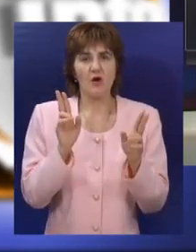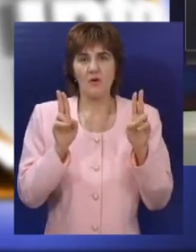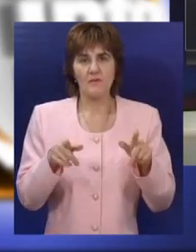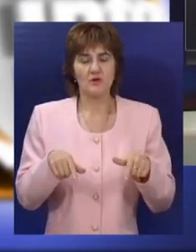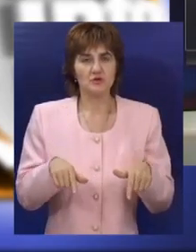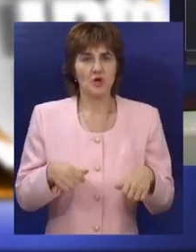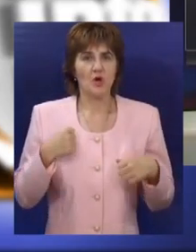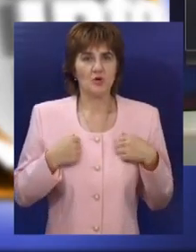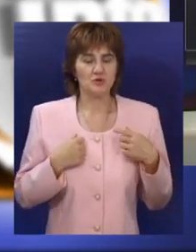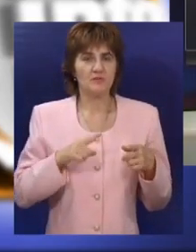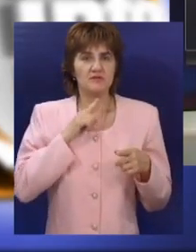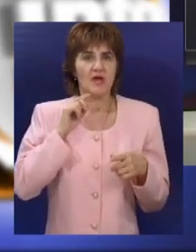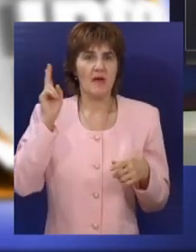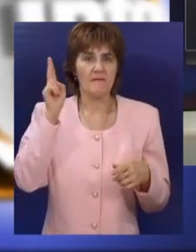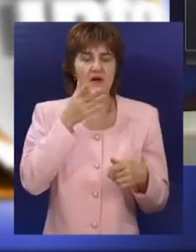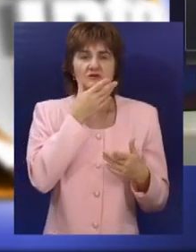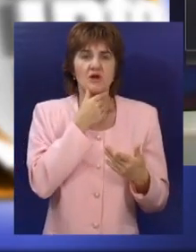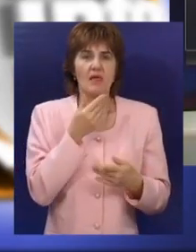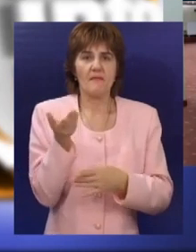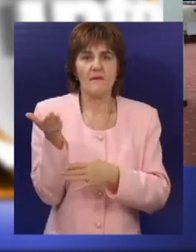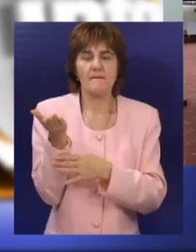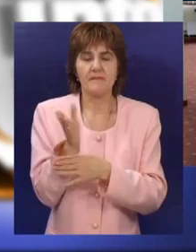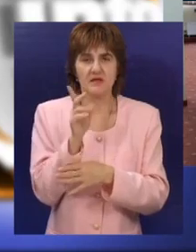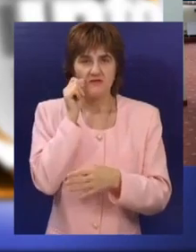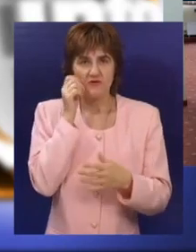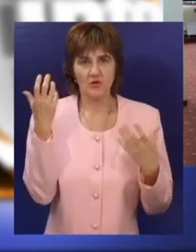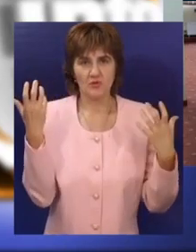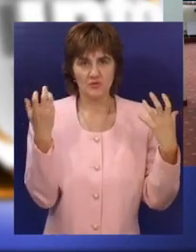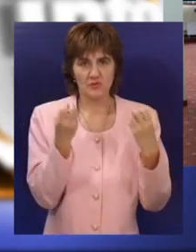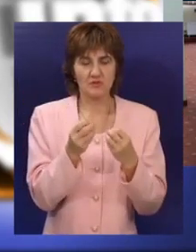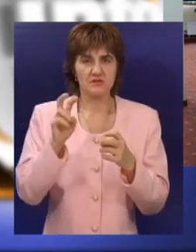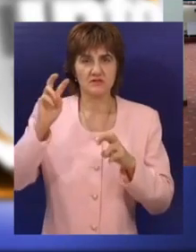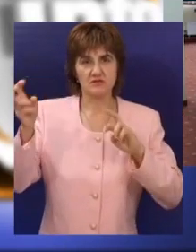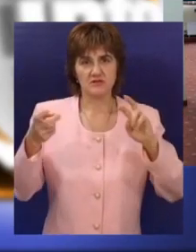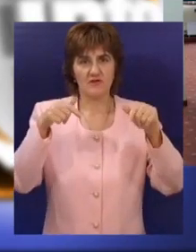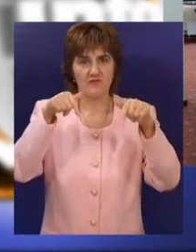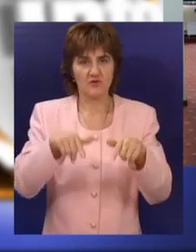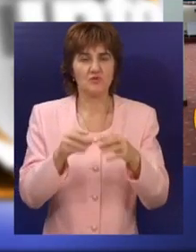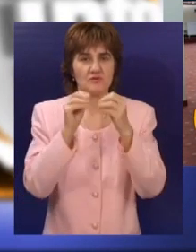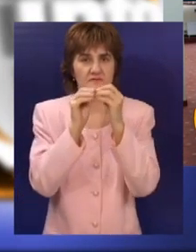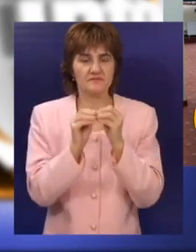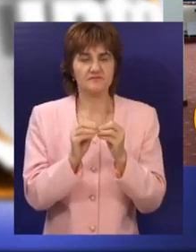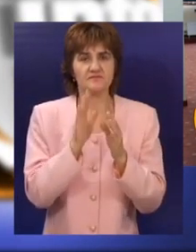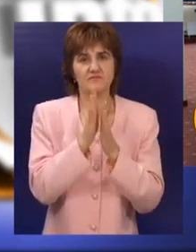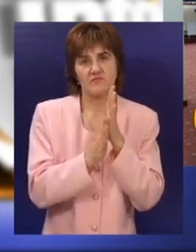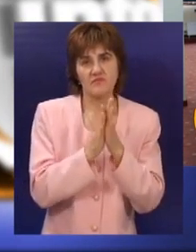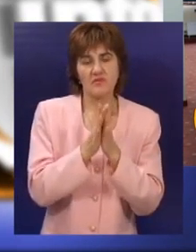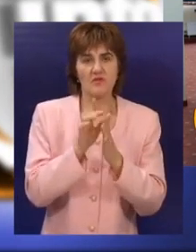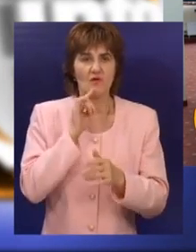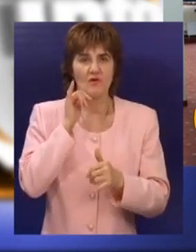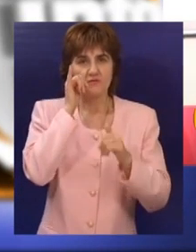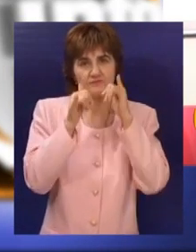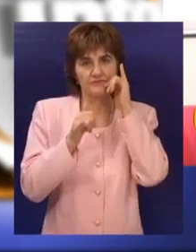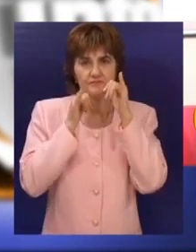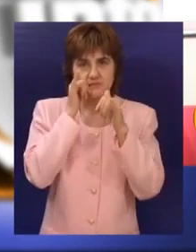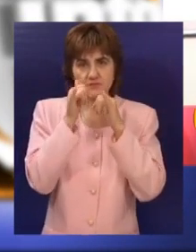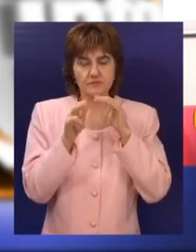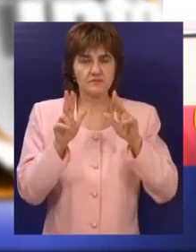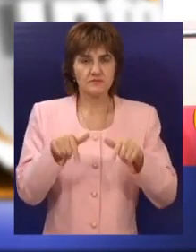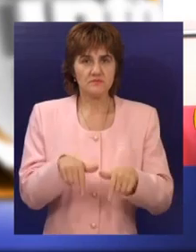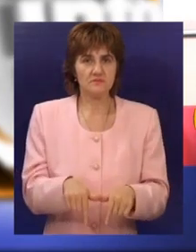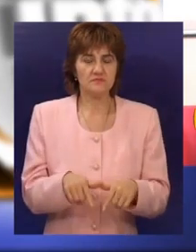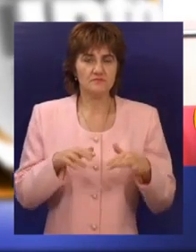brošure sa ponudom Subotice i Palića. Cilj Kongresnog centra u Subotici je da ubedi posetioce da u